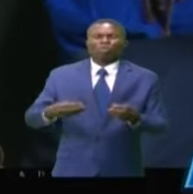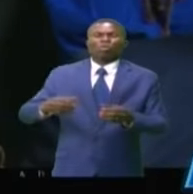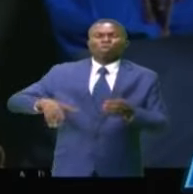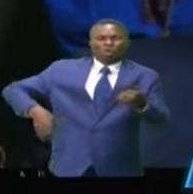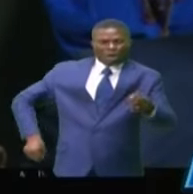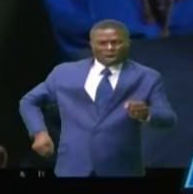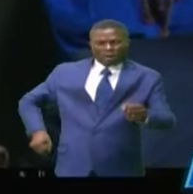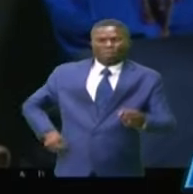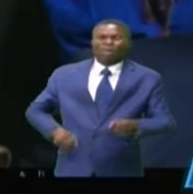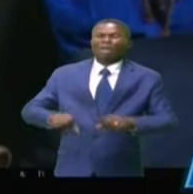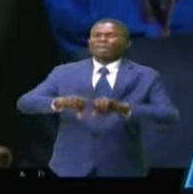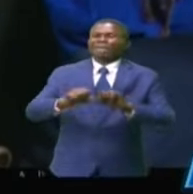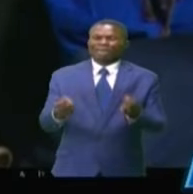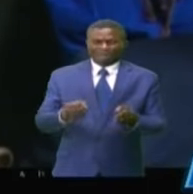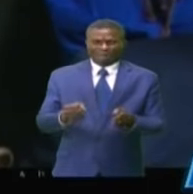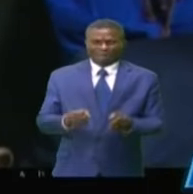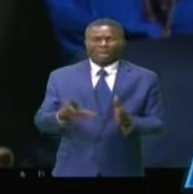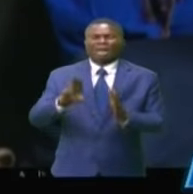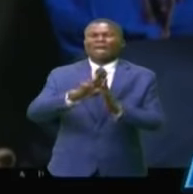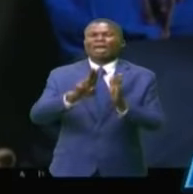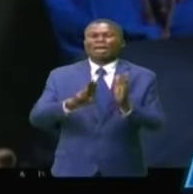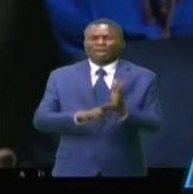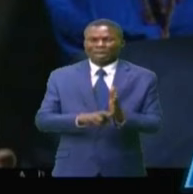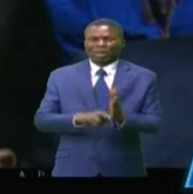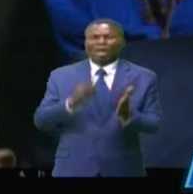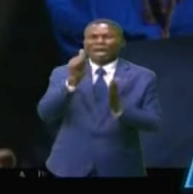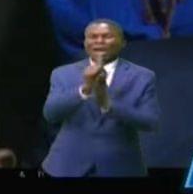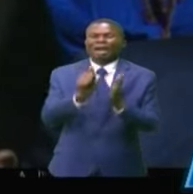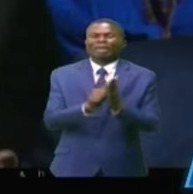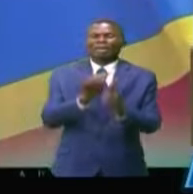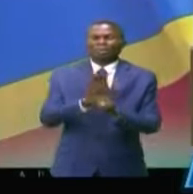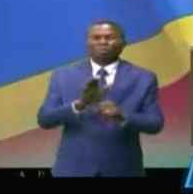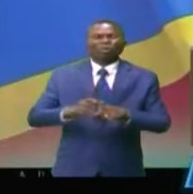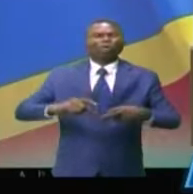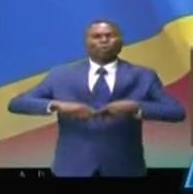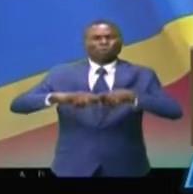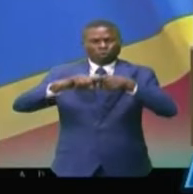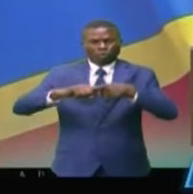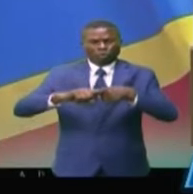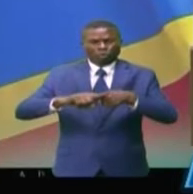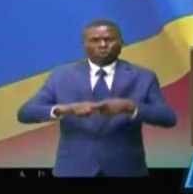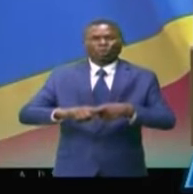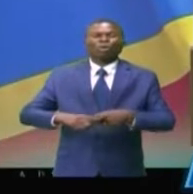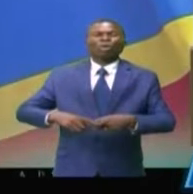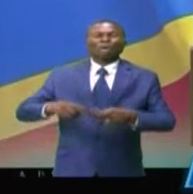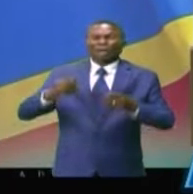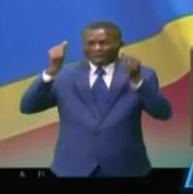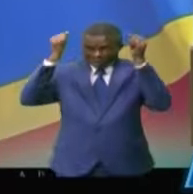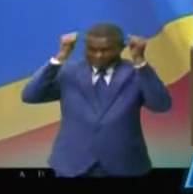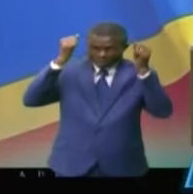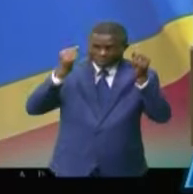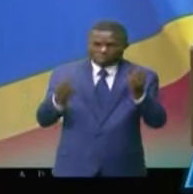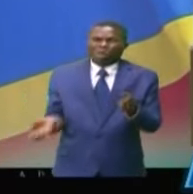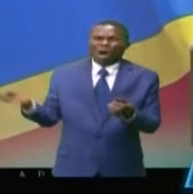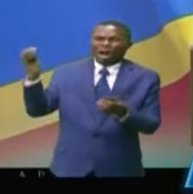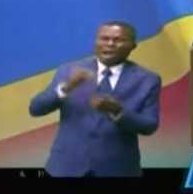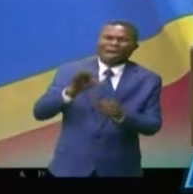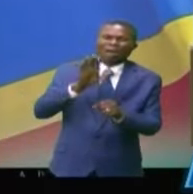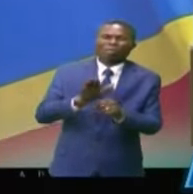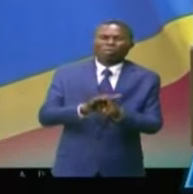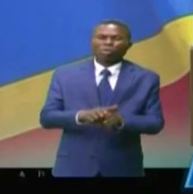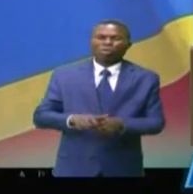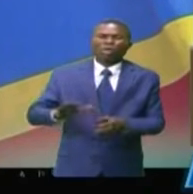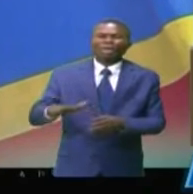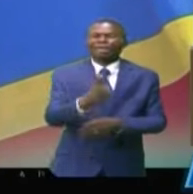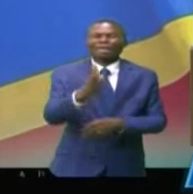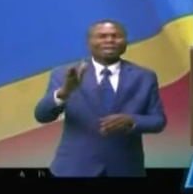notre pays, la réglementation, notamment plusieurs arrêtés qui existent, interdisent aux embarcations en bois, n'est-ce pas, de quitter le quai, de naviguer la